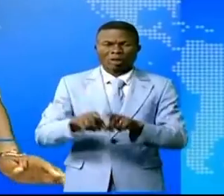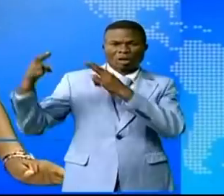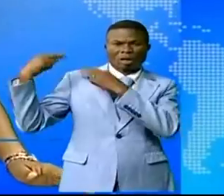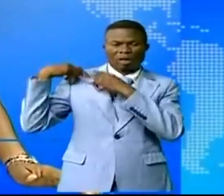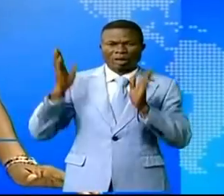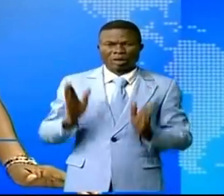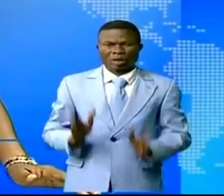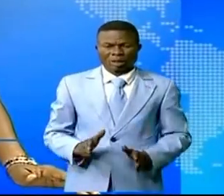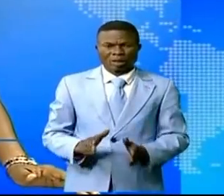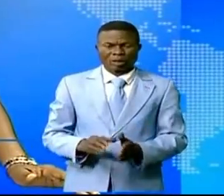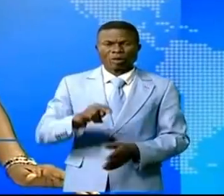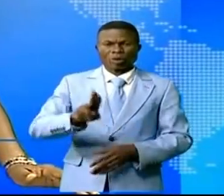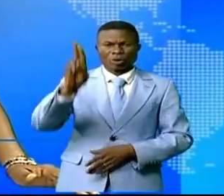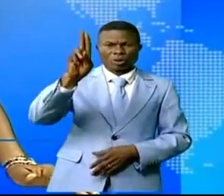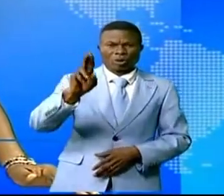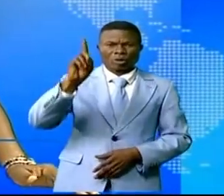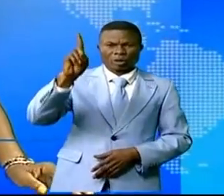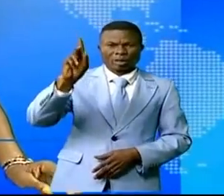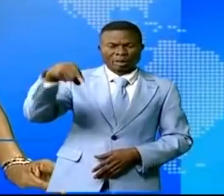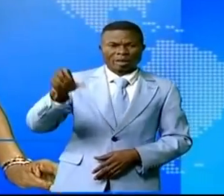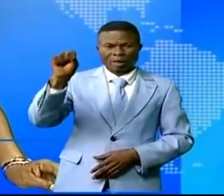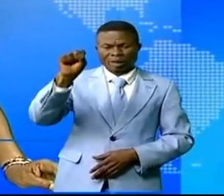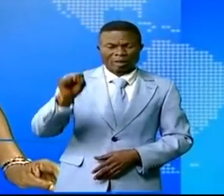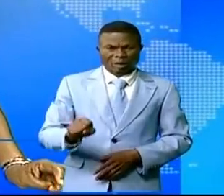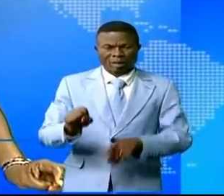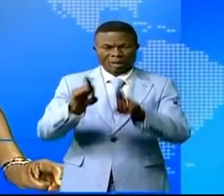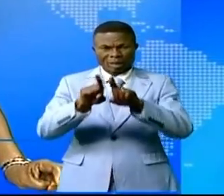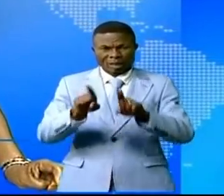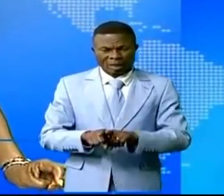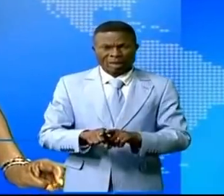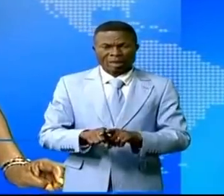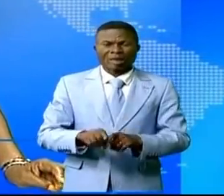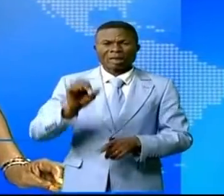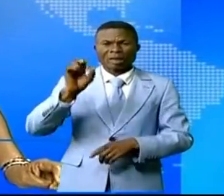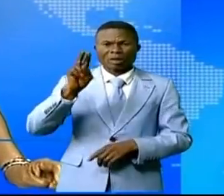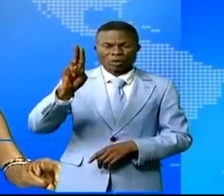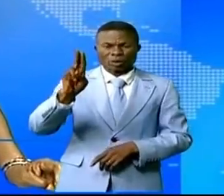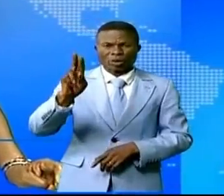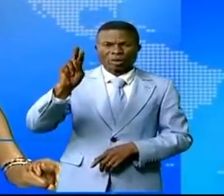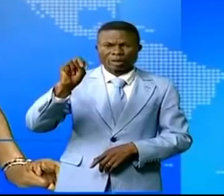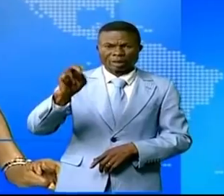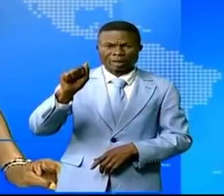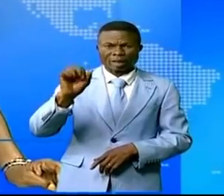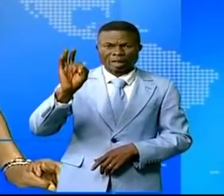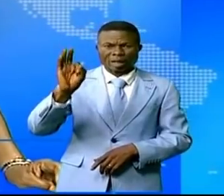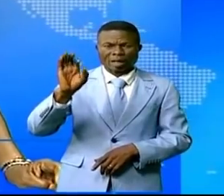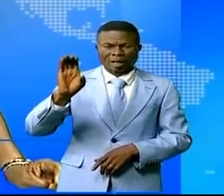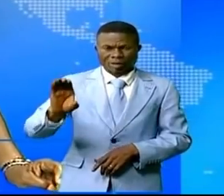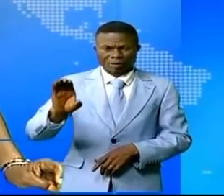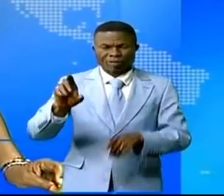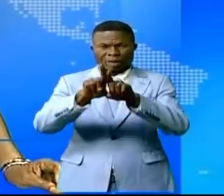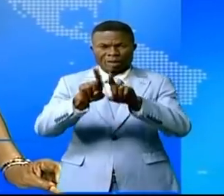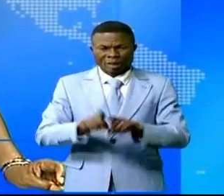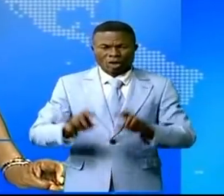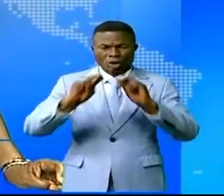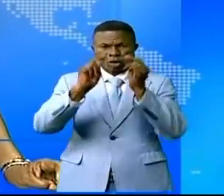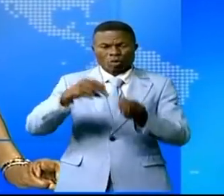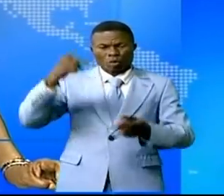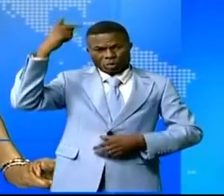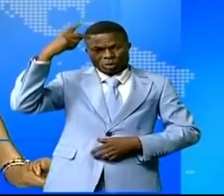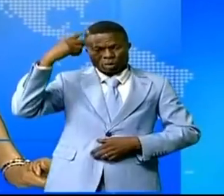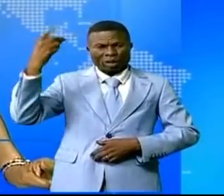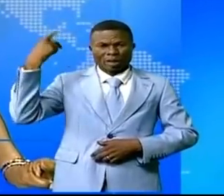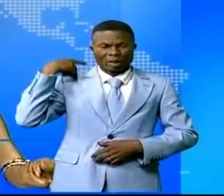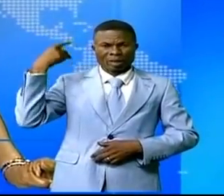de l'UDPS Tshisekedi, une affaire de feu Baba Kyungwa Kumwanza, ainsi que le